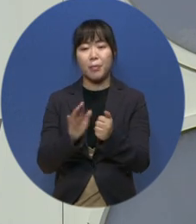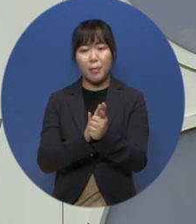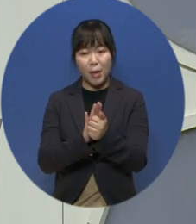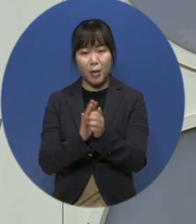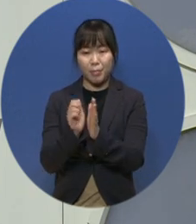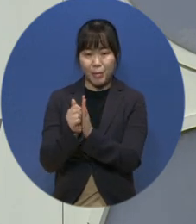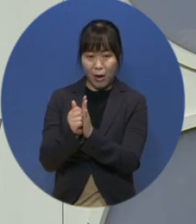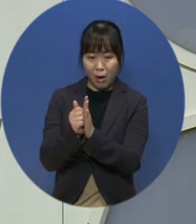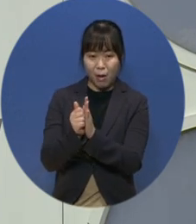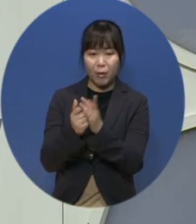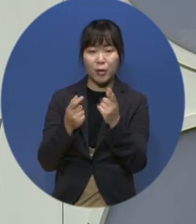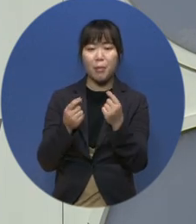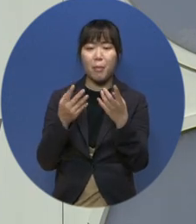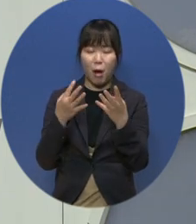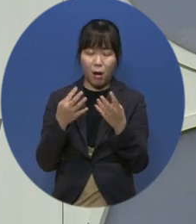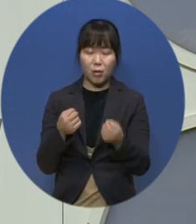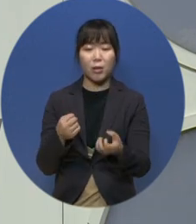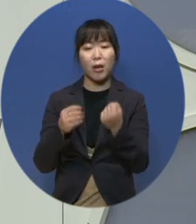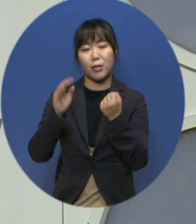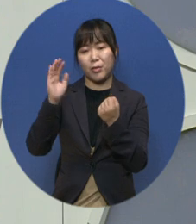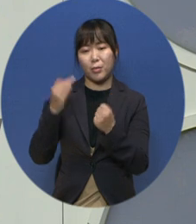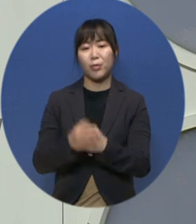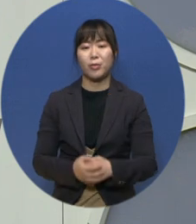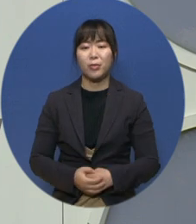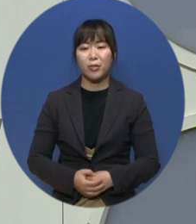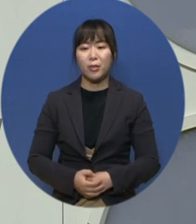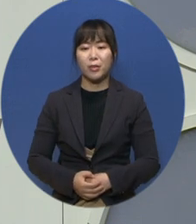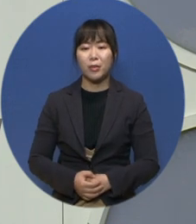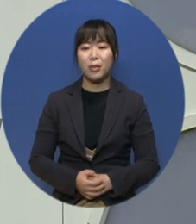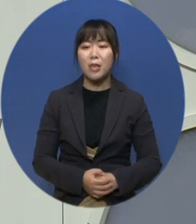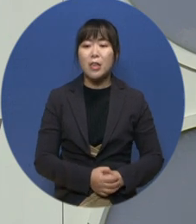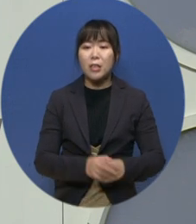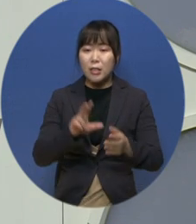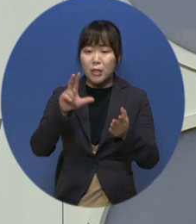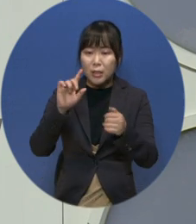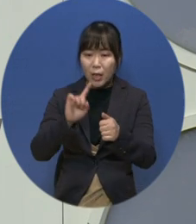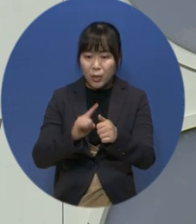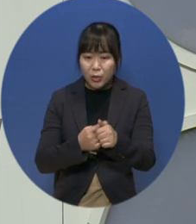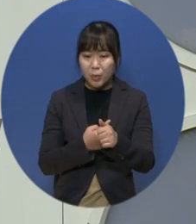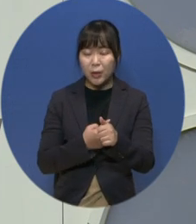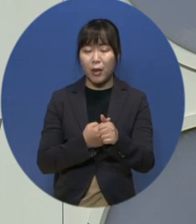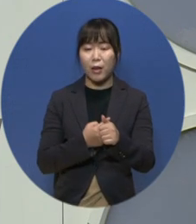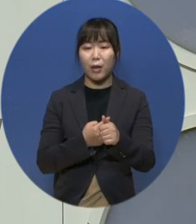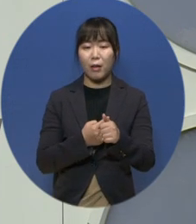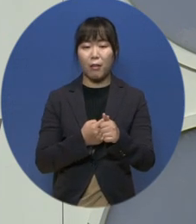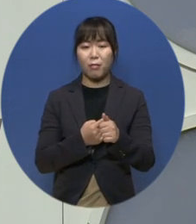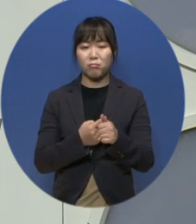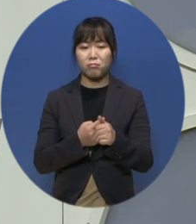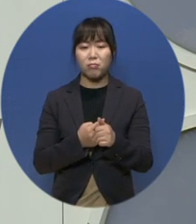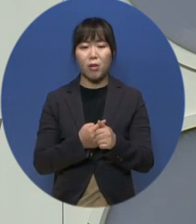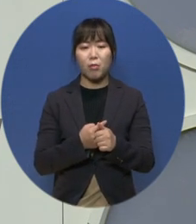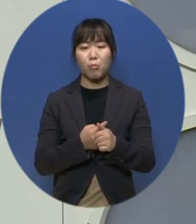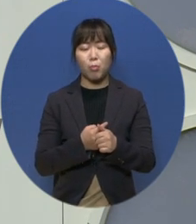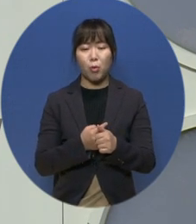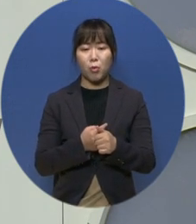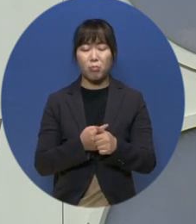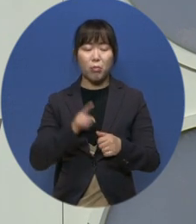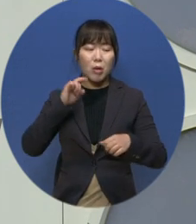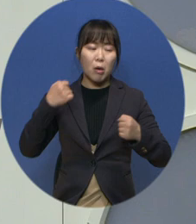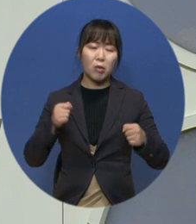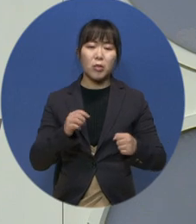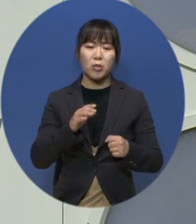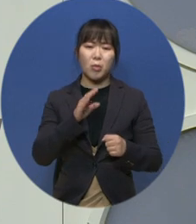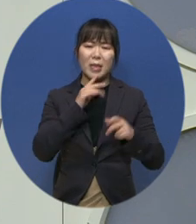그다음 배려심 이런 게 많이 생기게 되고요. 그러니까 자연스럽게 그렇다고 해서 작품을